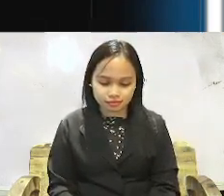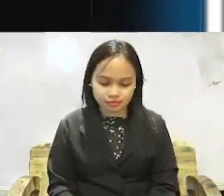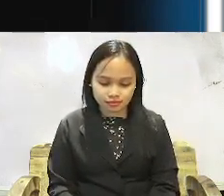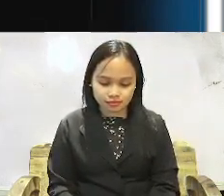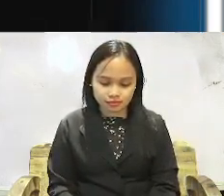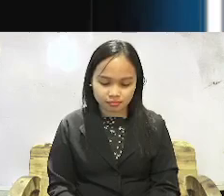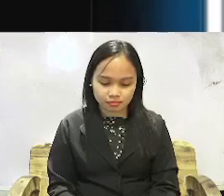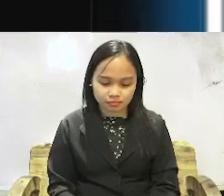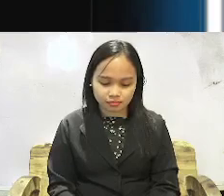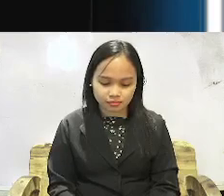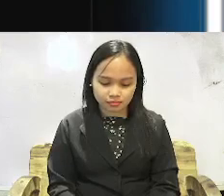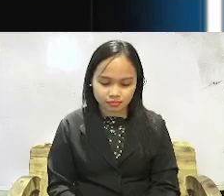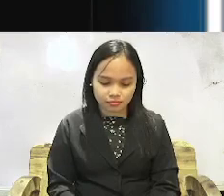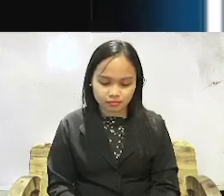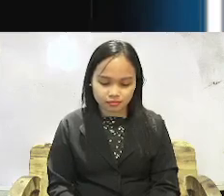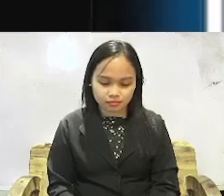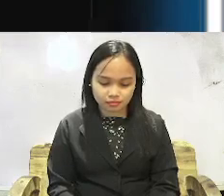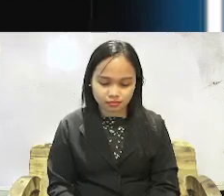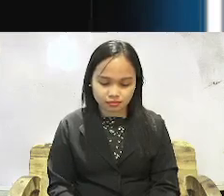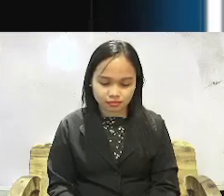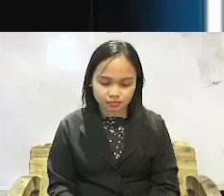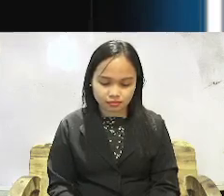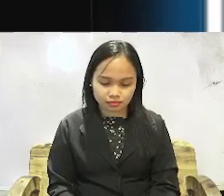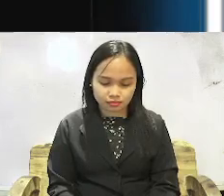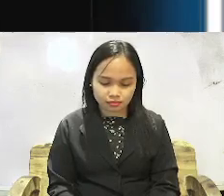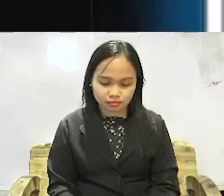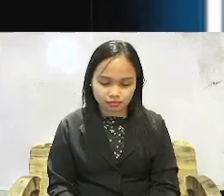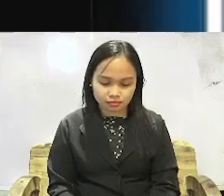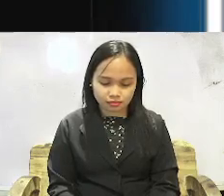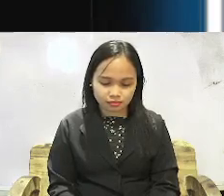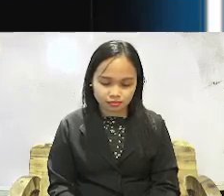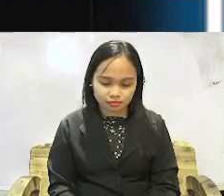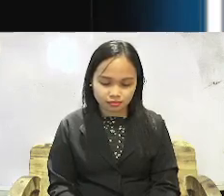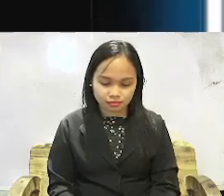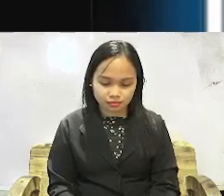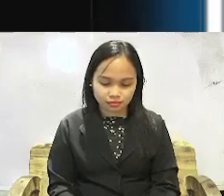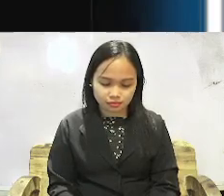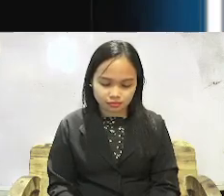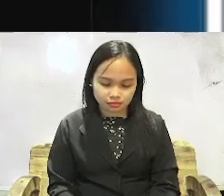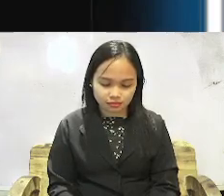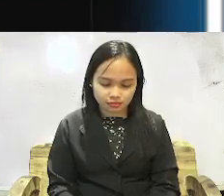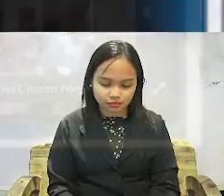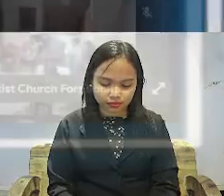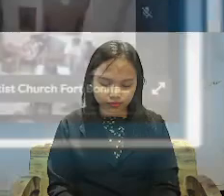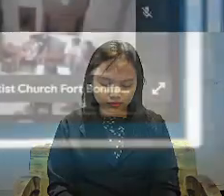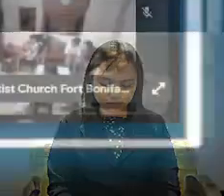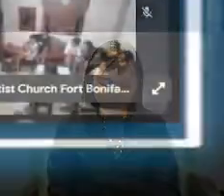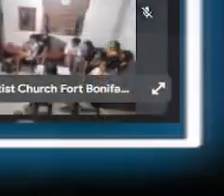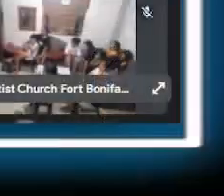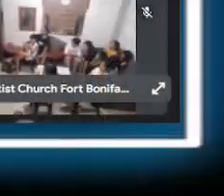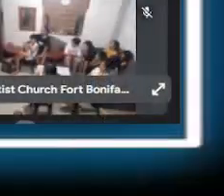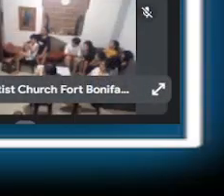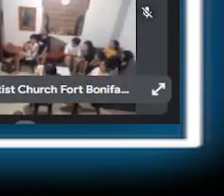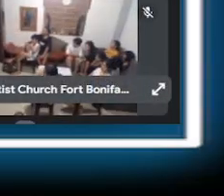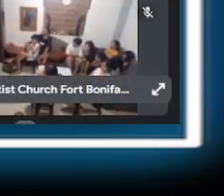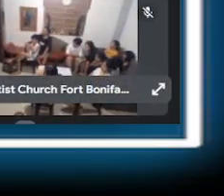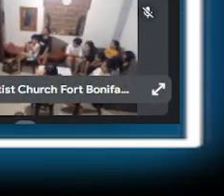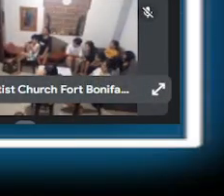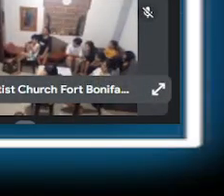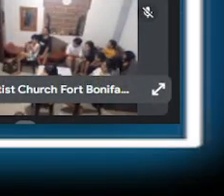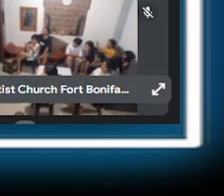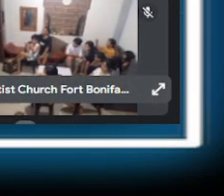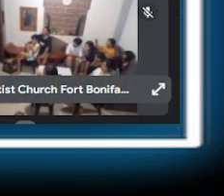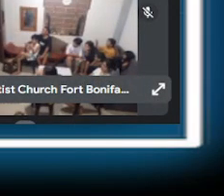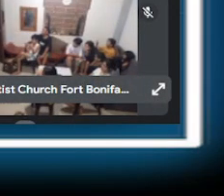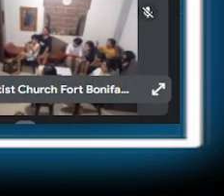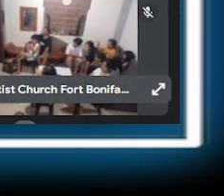Tawagin na natin, hindi na tayo magtatagal. Yan. Tawagin natin si Sister Ashley. Yan. Nasaan ka